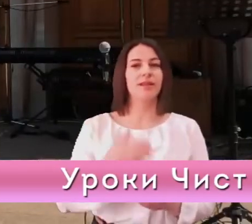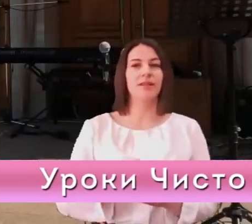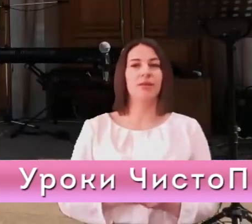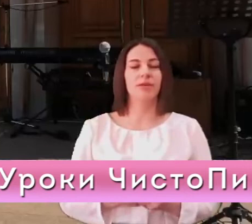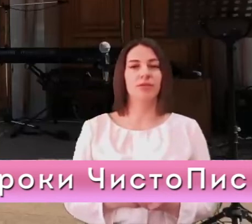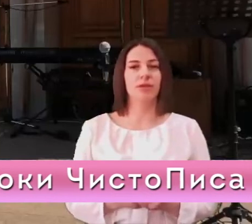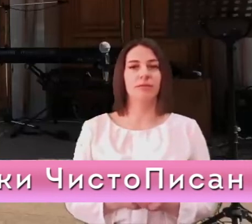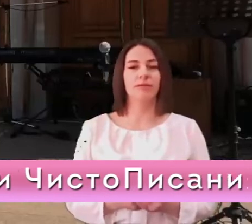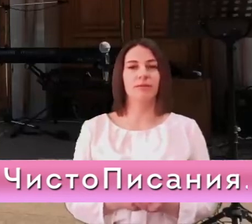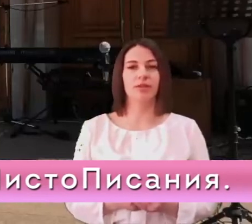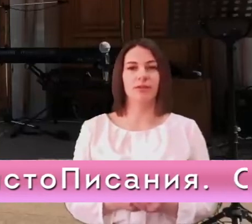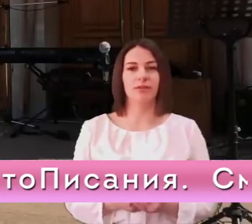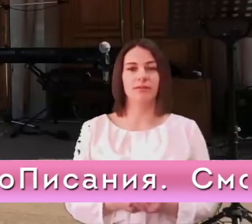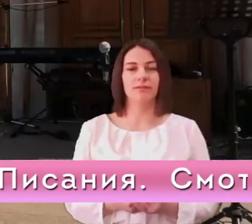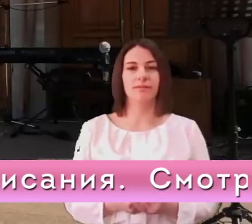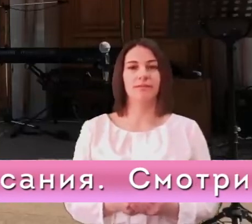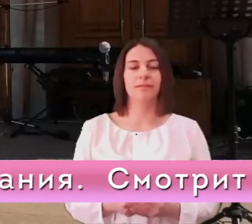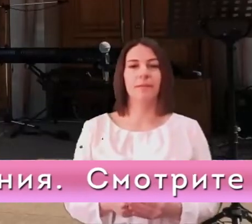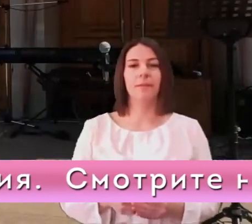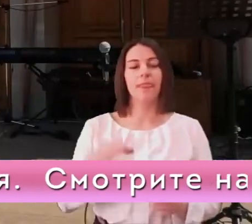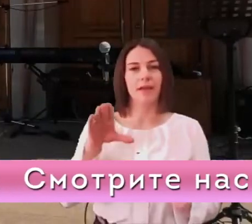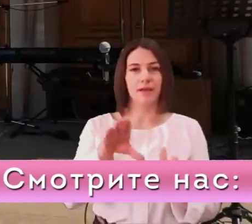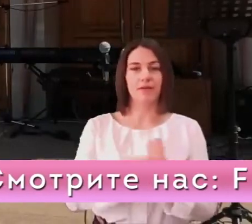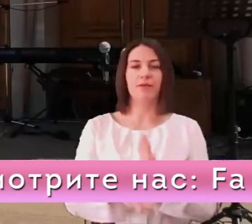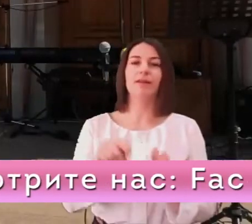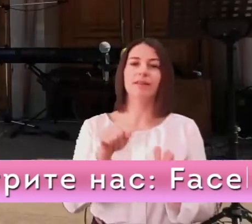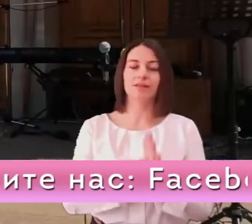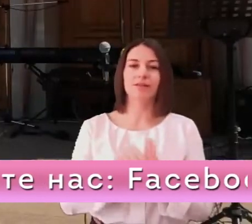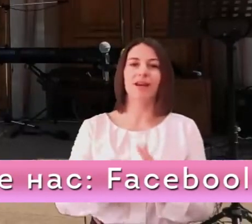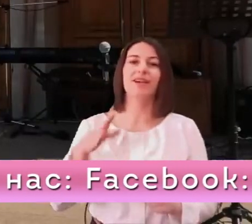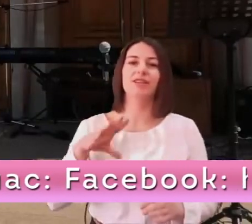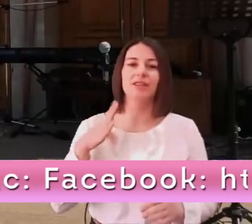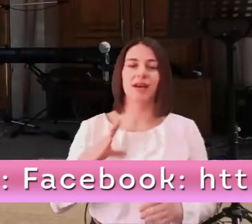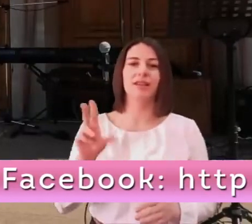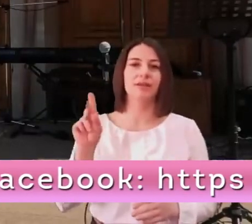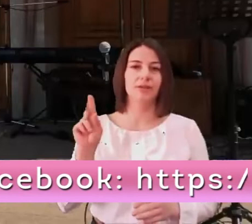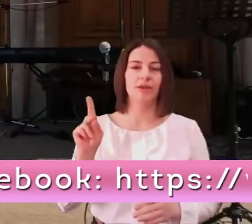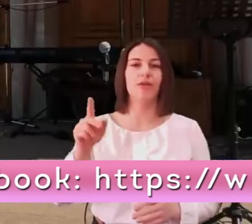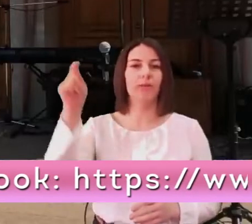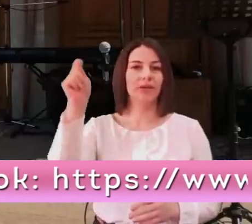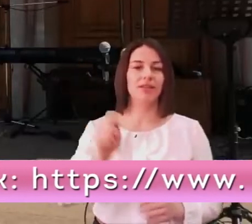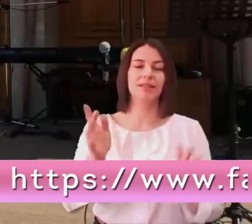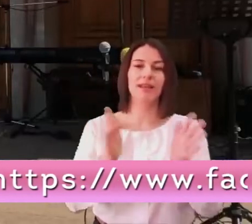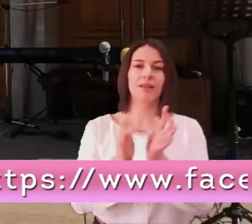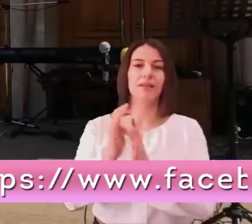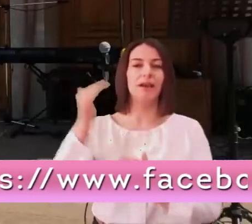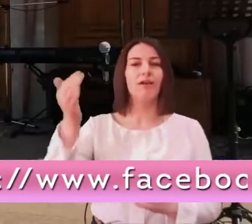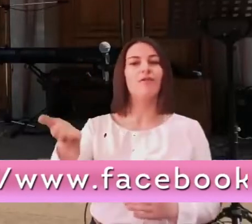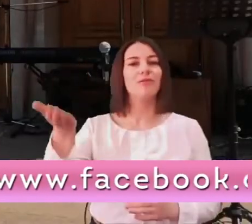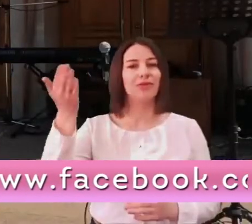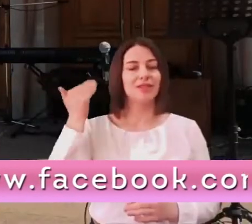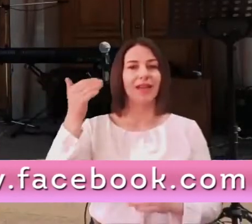образом меняется наша жизнь в контексте ожидания второго пришествия Иисуса Христа. Прошлое воскресенье